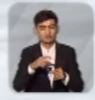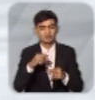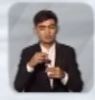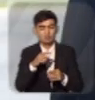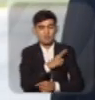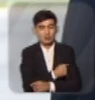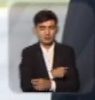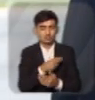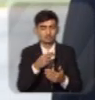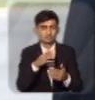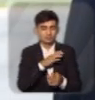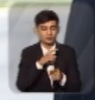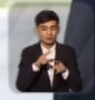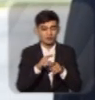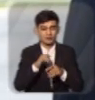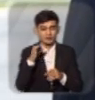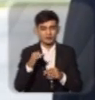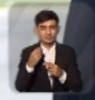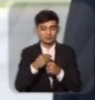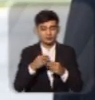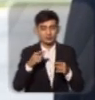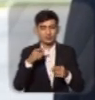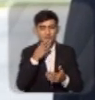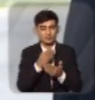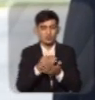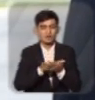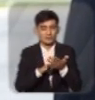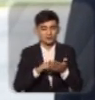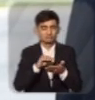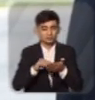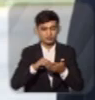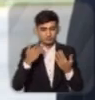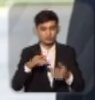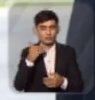больницада болды. Ақысыз еңбек демалысына кету туралы арызды өз қолымен жазды, бірақ көмекшісі әкеп берді.